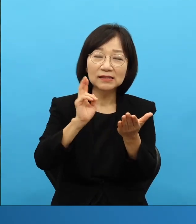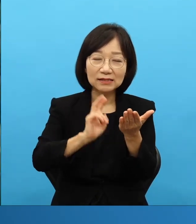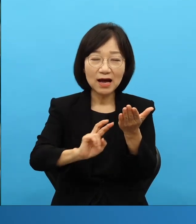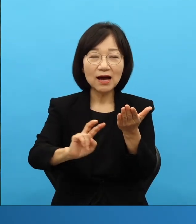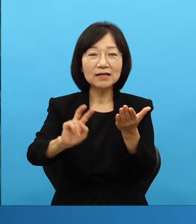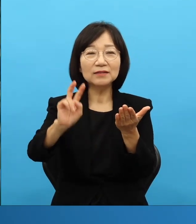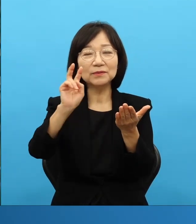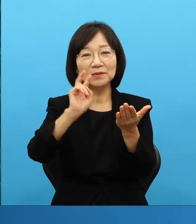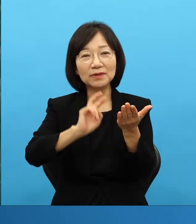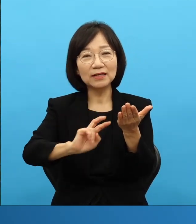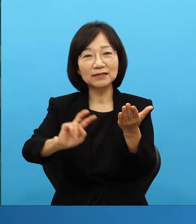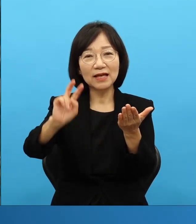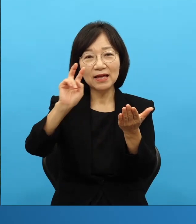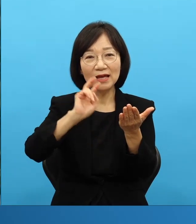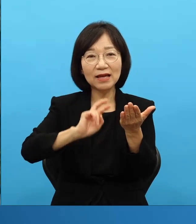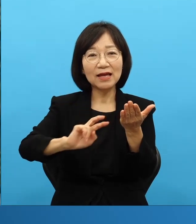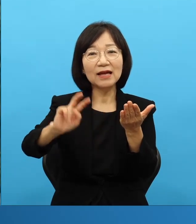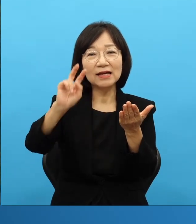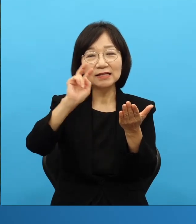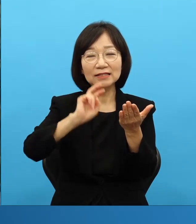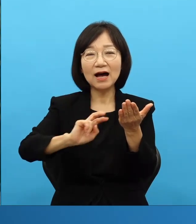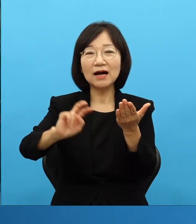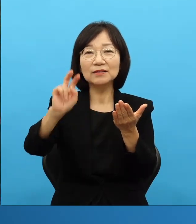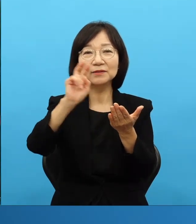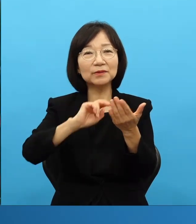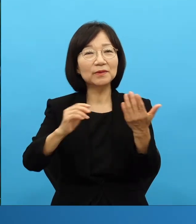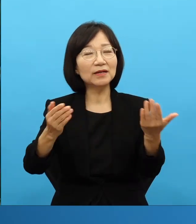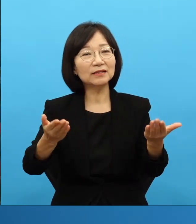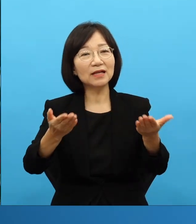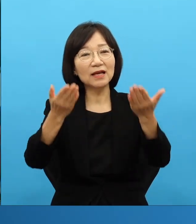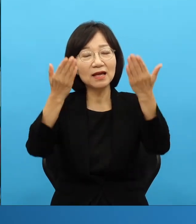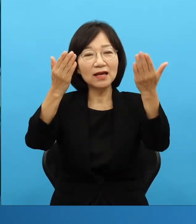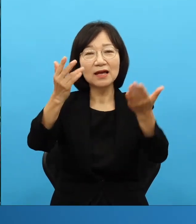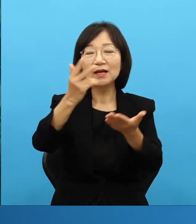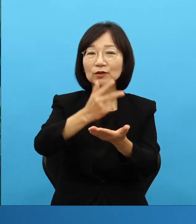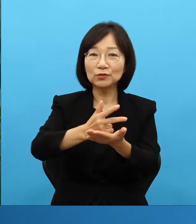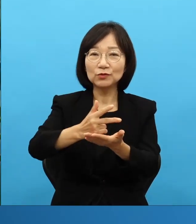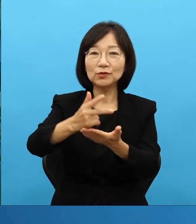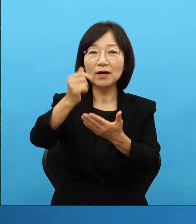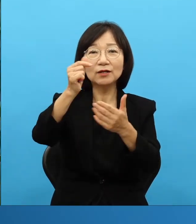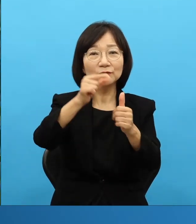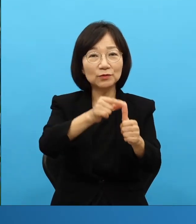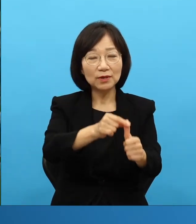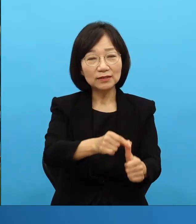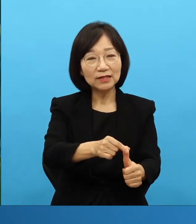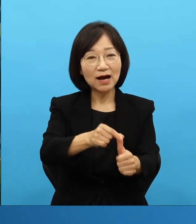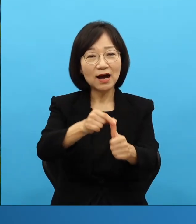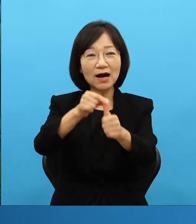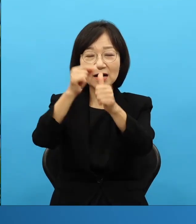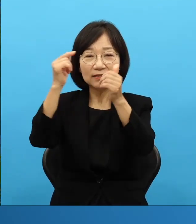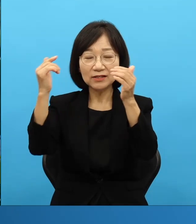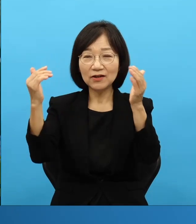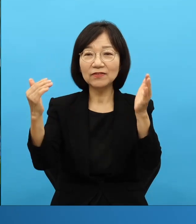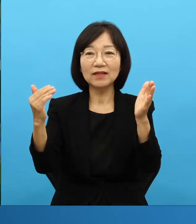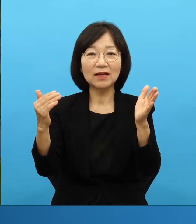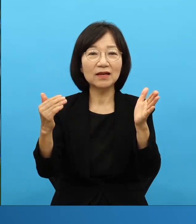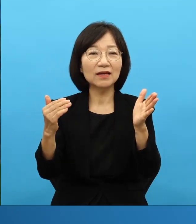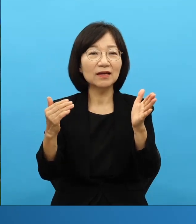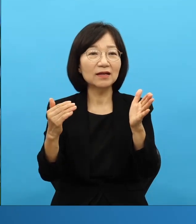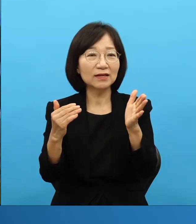교통하는 것과 죄를 사하여 주시는 것과 몸이 다시 사는 것과 영원히 사는